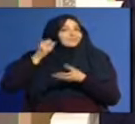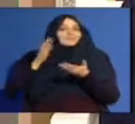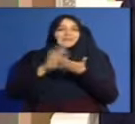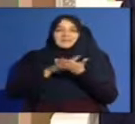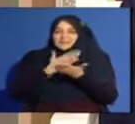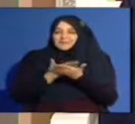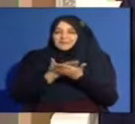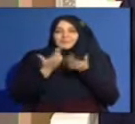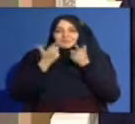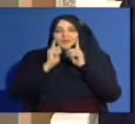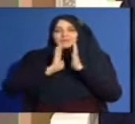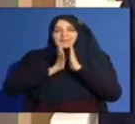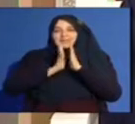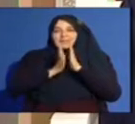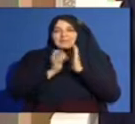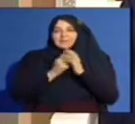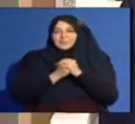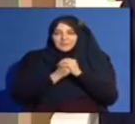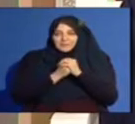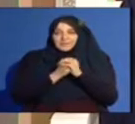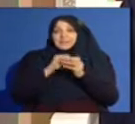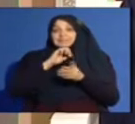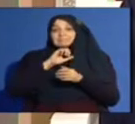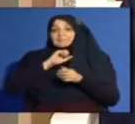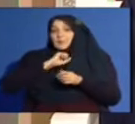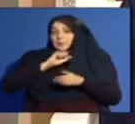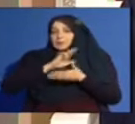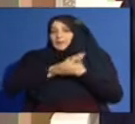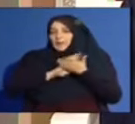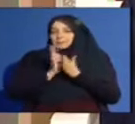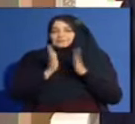ترجمة هذا اللقاء عفوا إلى لغة